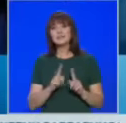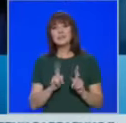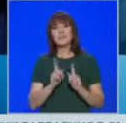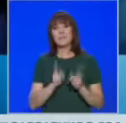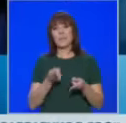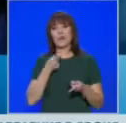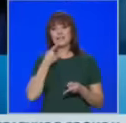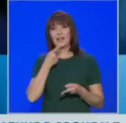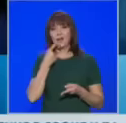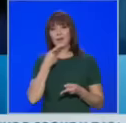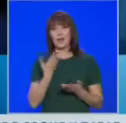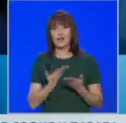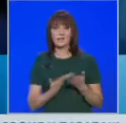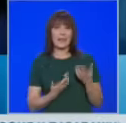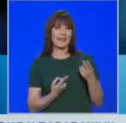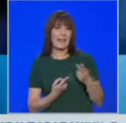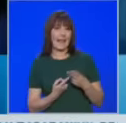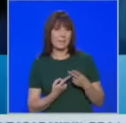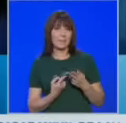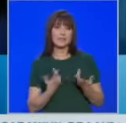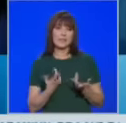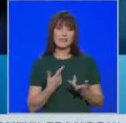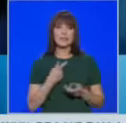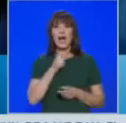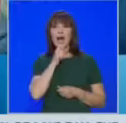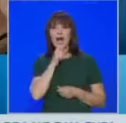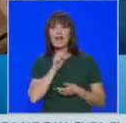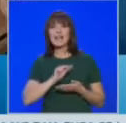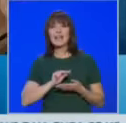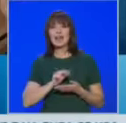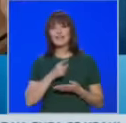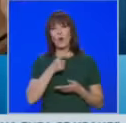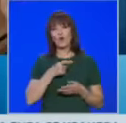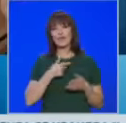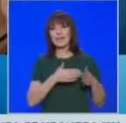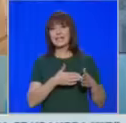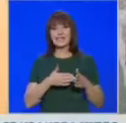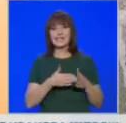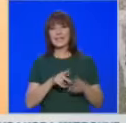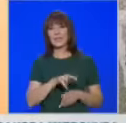нашата камера, но за това интервюирахме нейни съселени и роднини. Вижте.